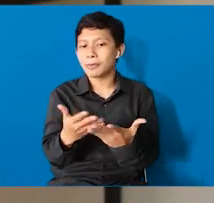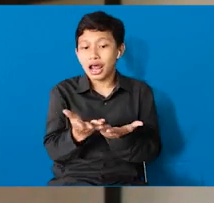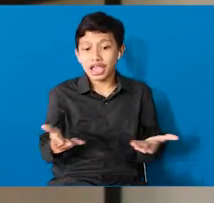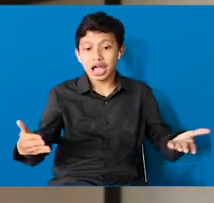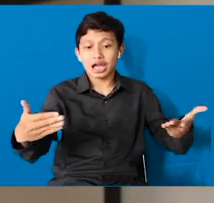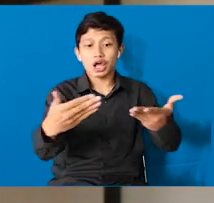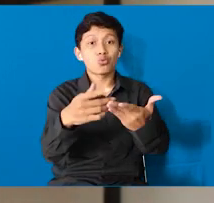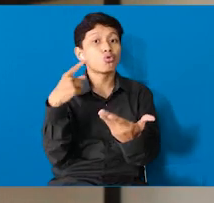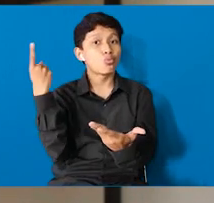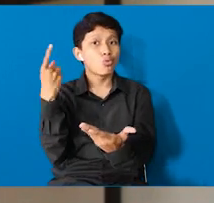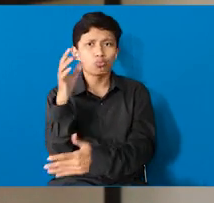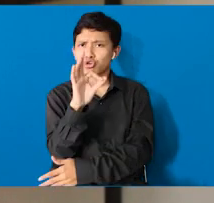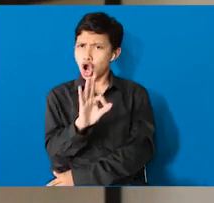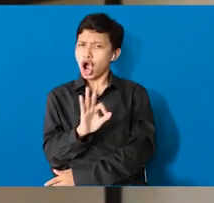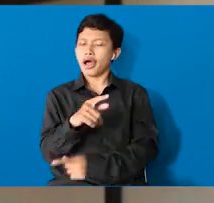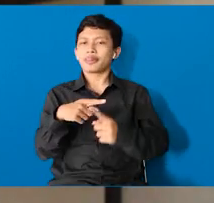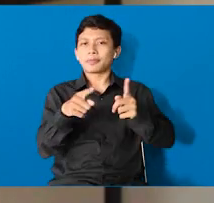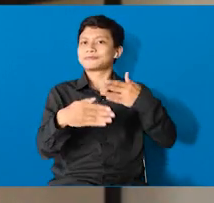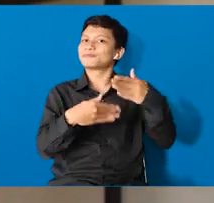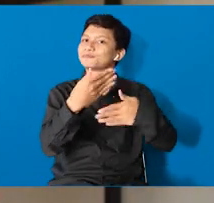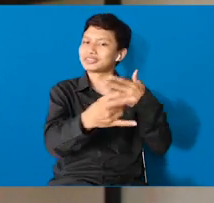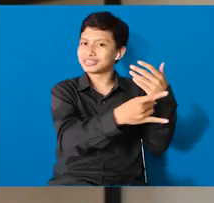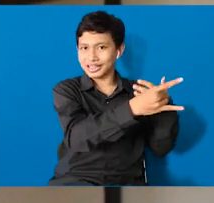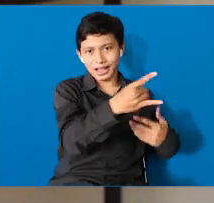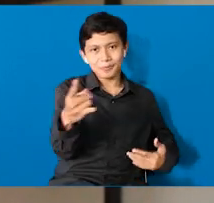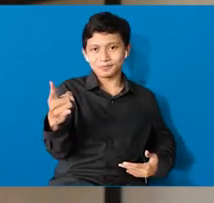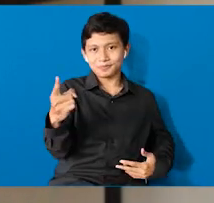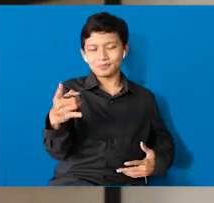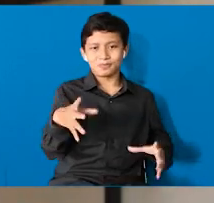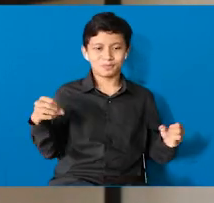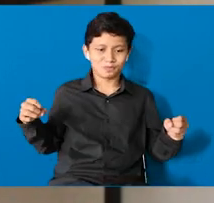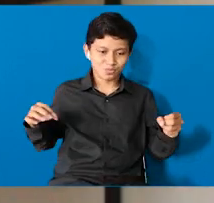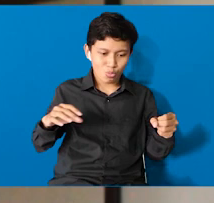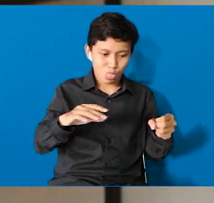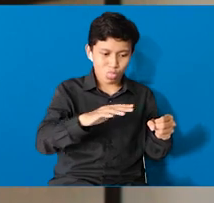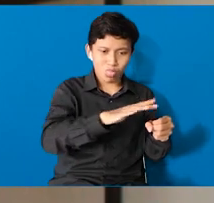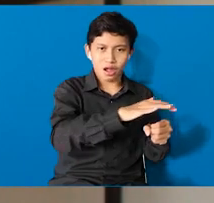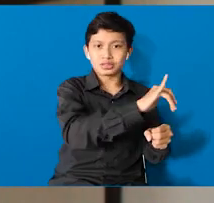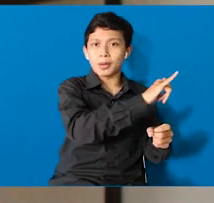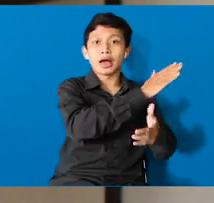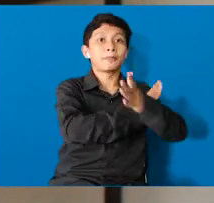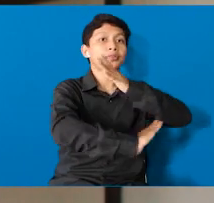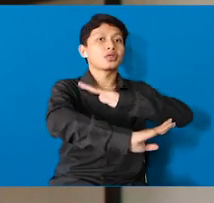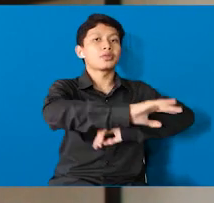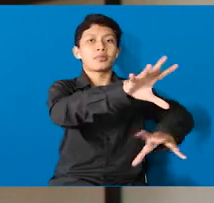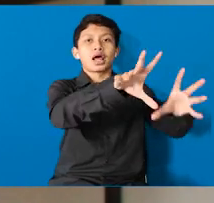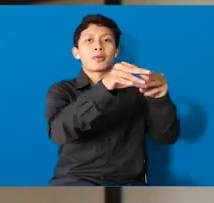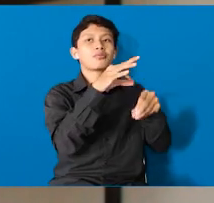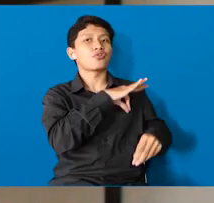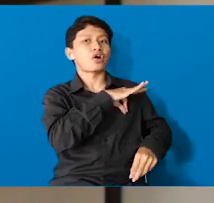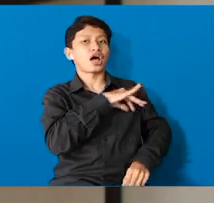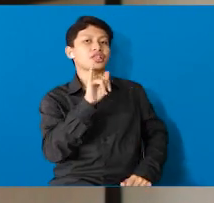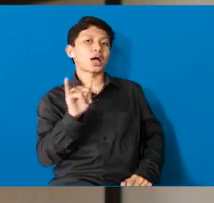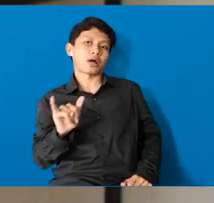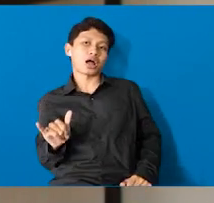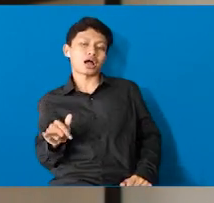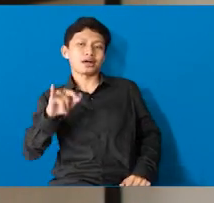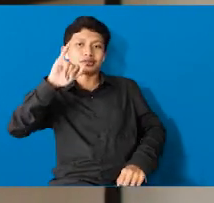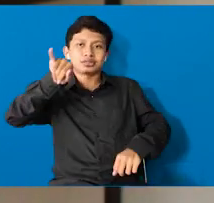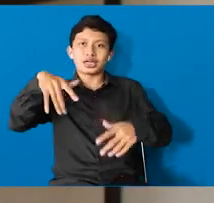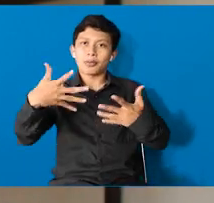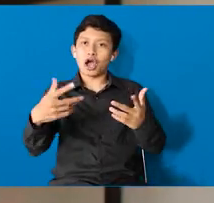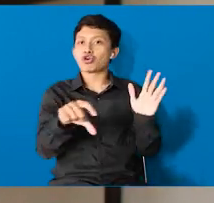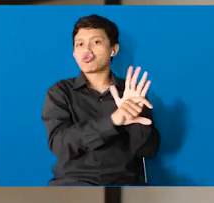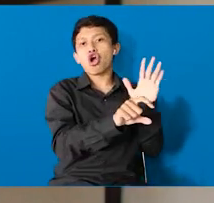umum saja, namun kemudian berkembang sampai mendekati kepada para penerima manfaat itu sendiri.